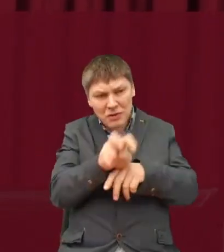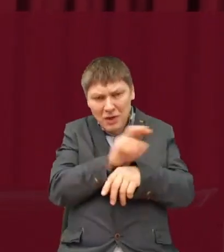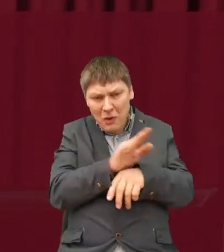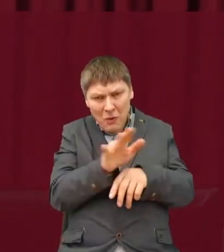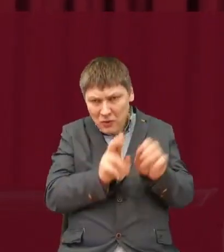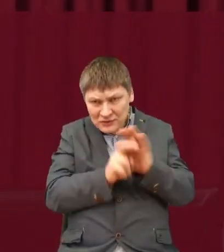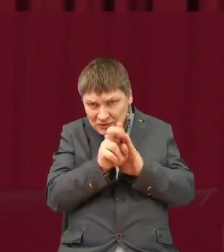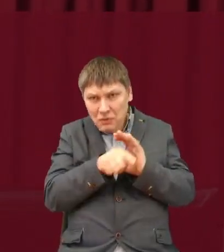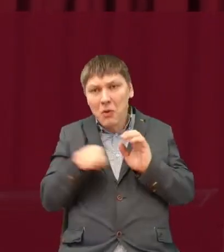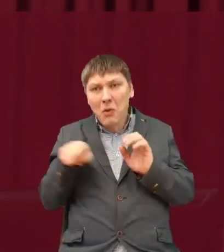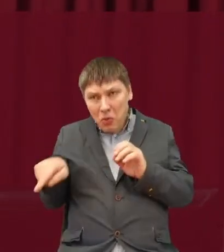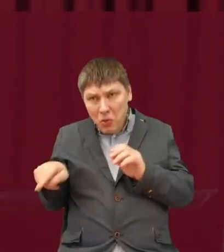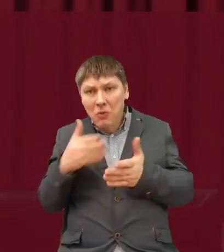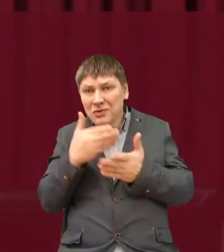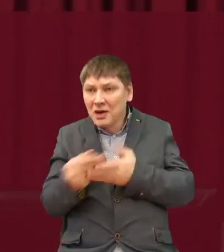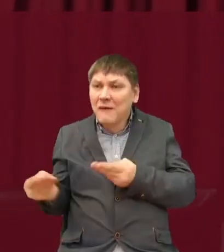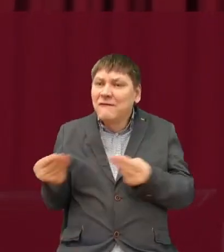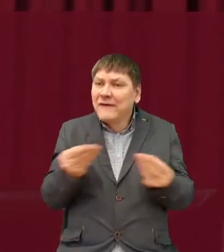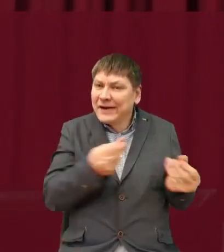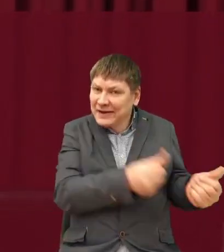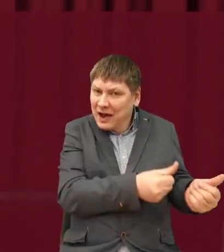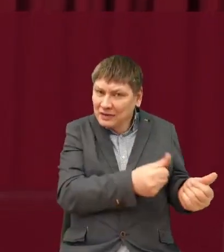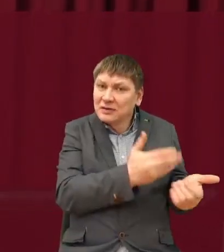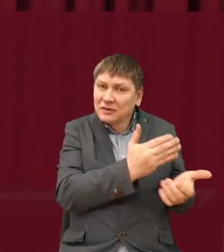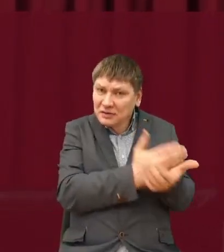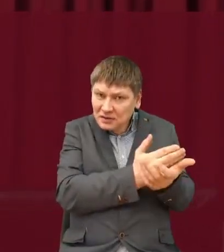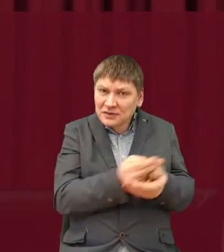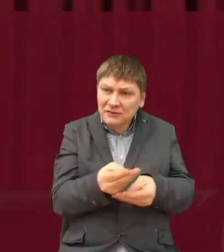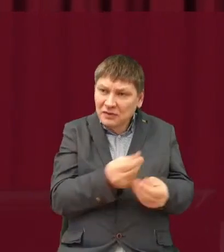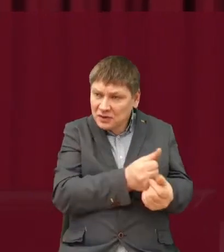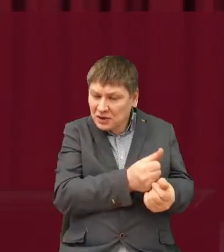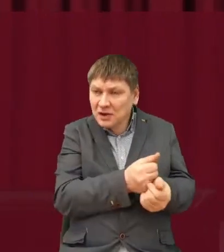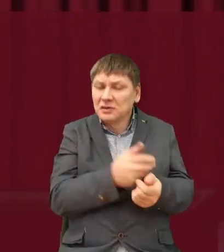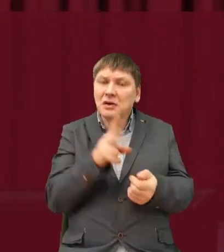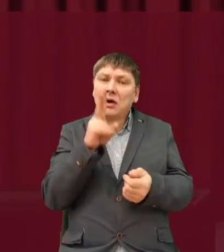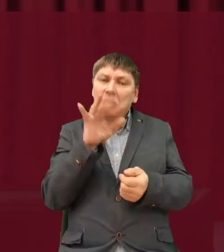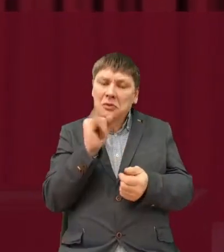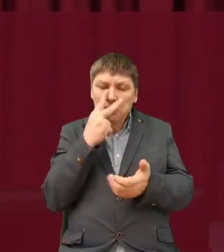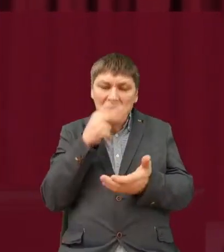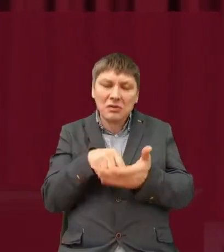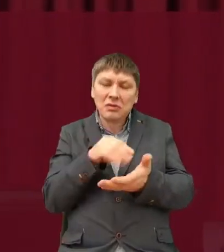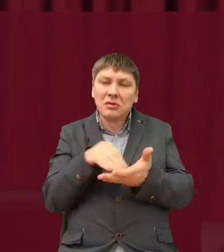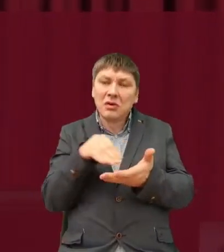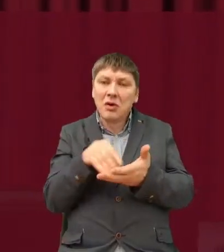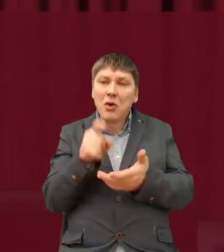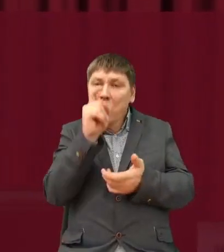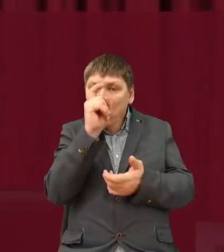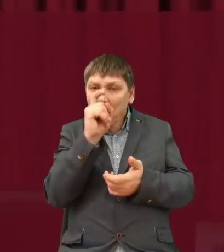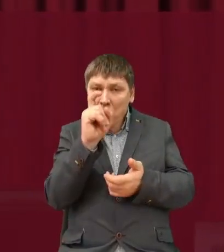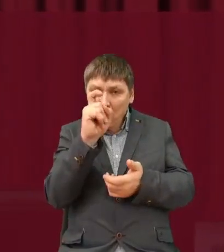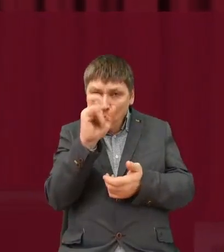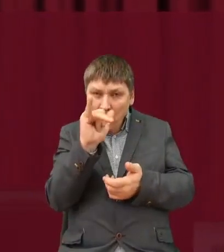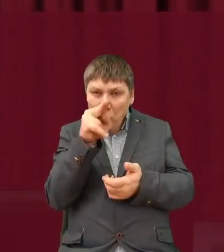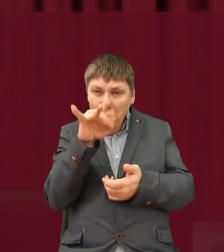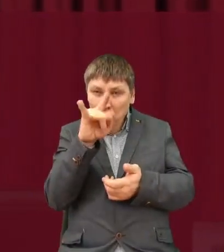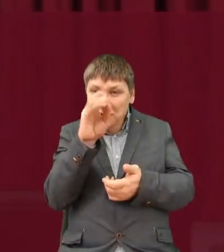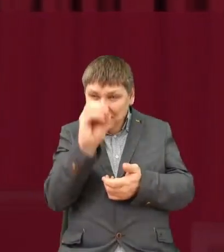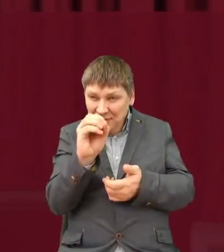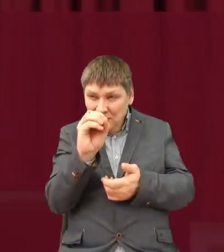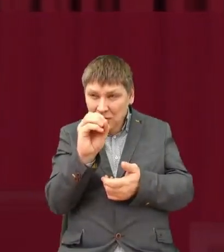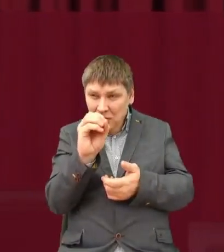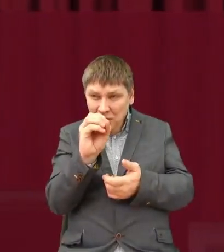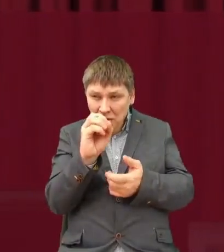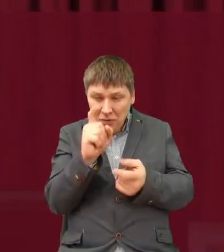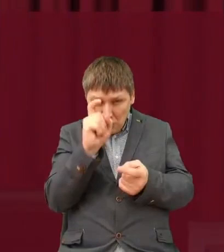этом речь Но вот этот принцип Не обманывайтесь худые сообщества развращают добрые нравы